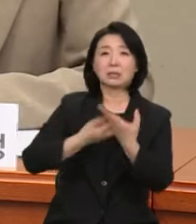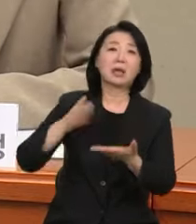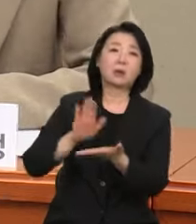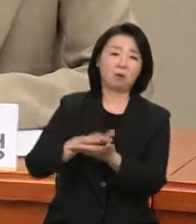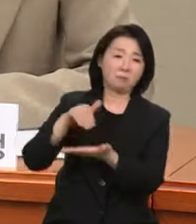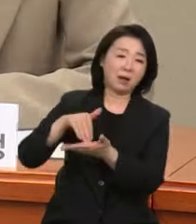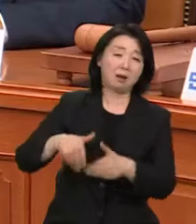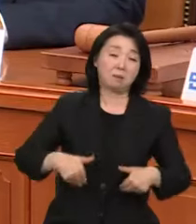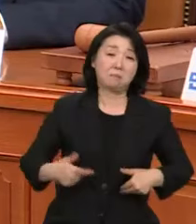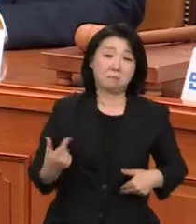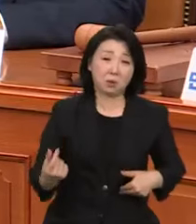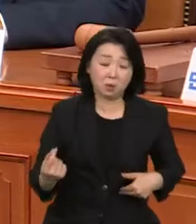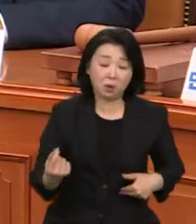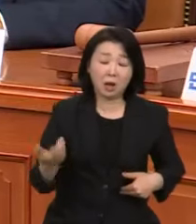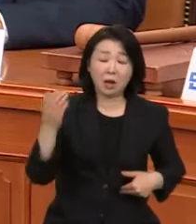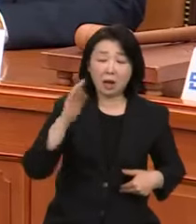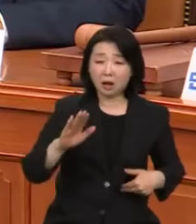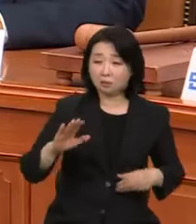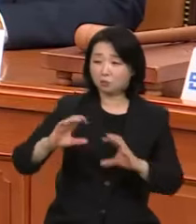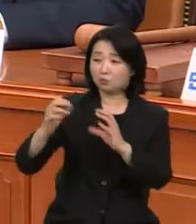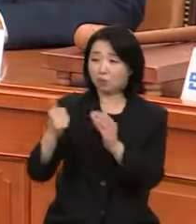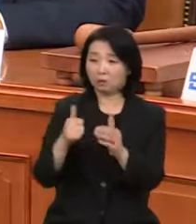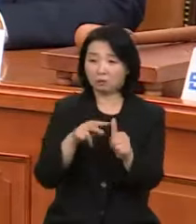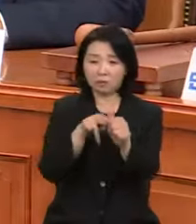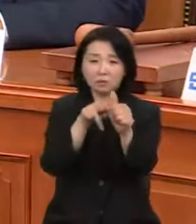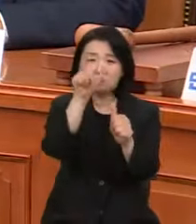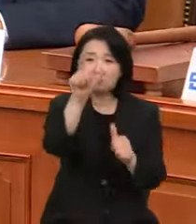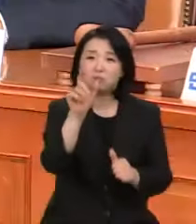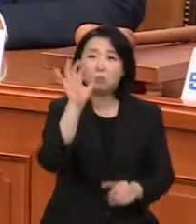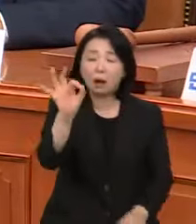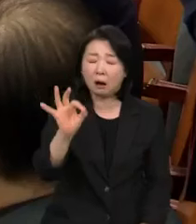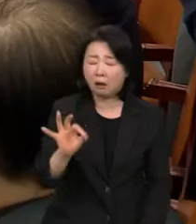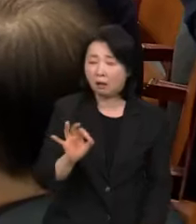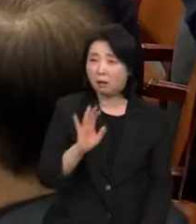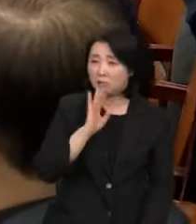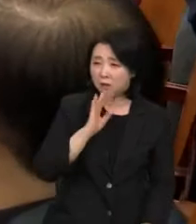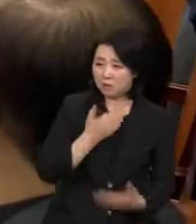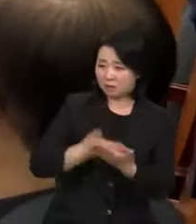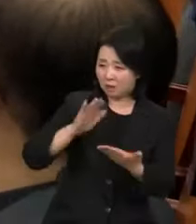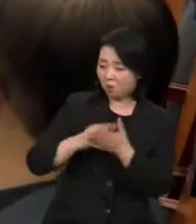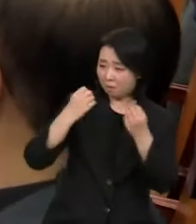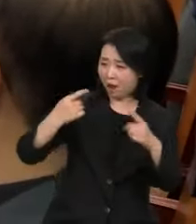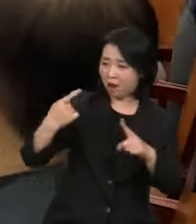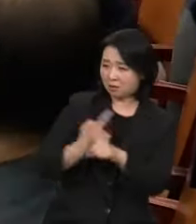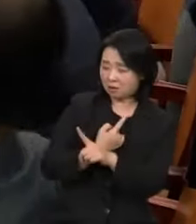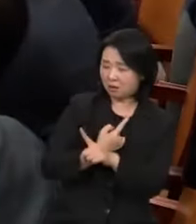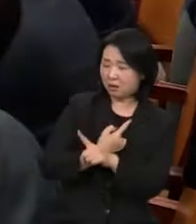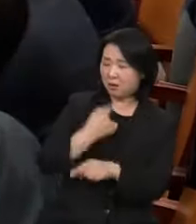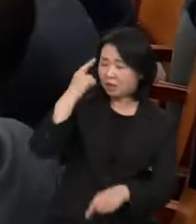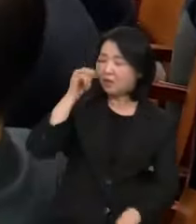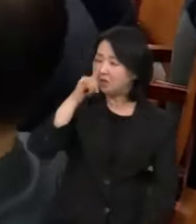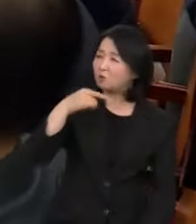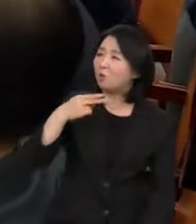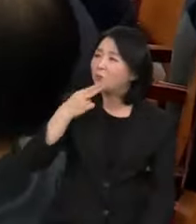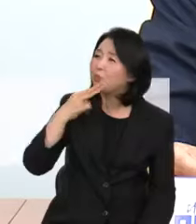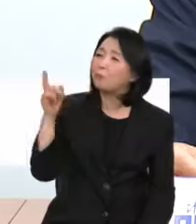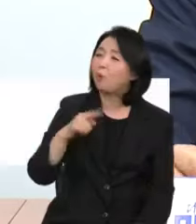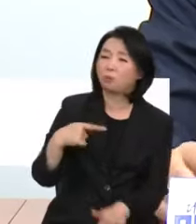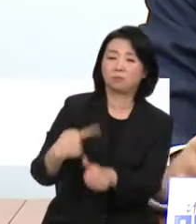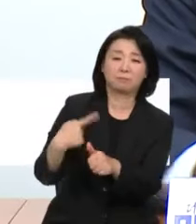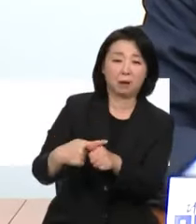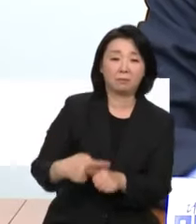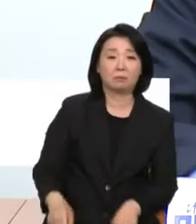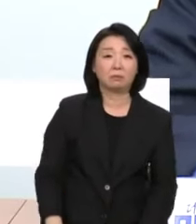하지만 여권에서 하마평에 오르는 인물들을 보면 그럴 생각이 있는지 의문이라며 비판의 수위를 높였습니다. 대통령께서